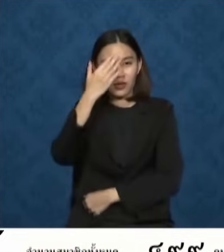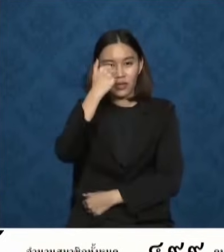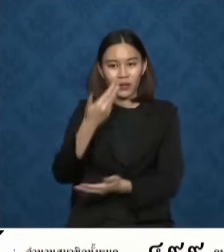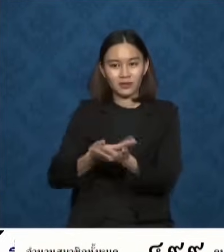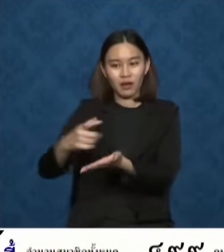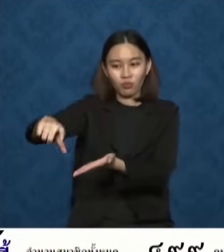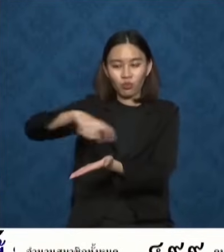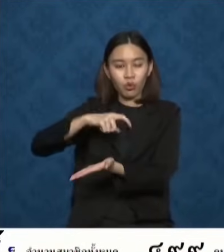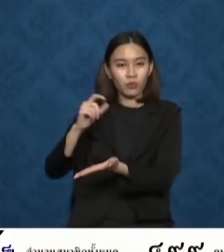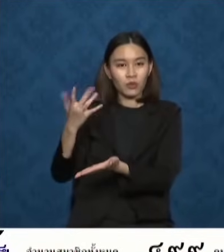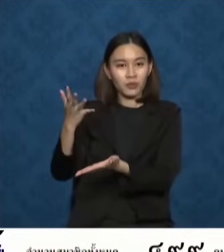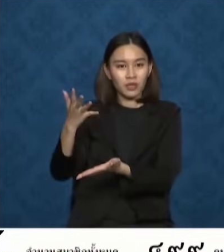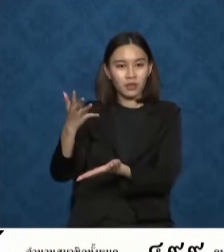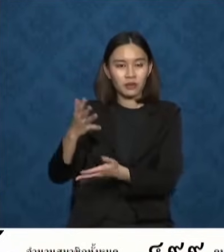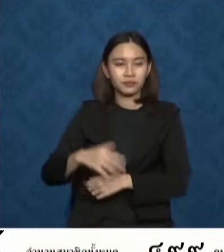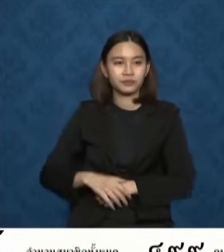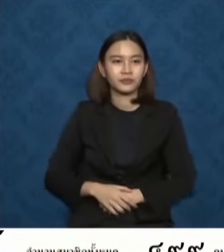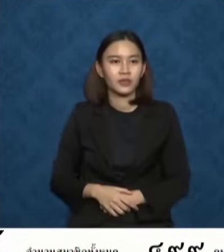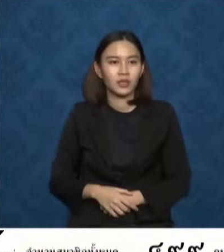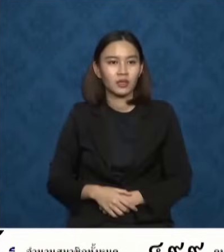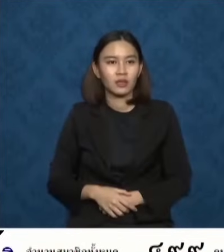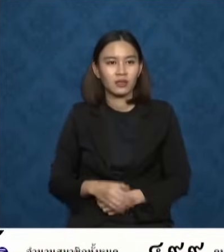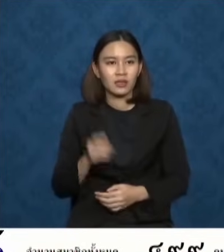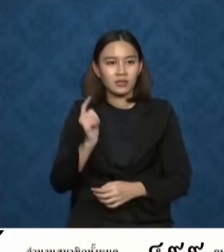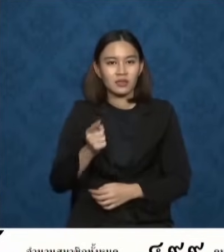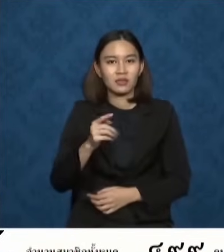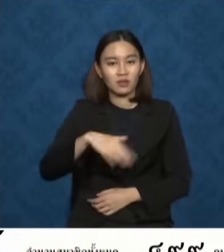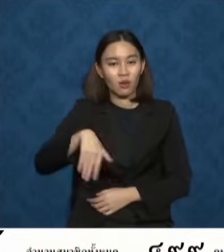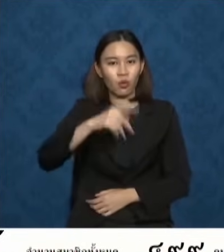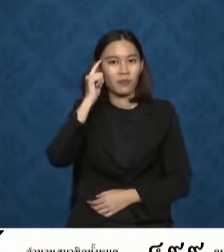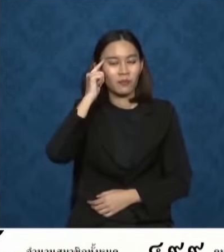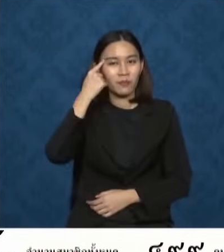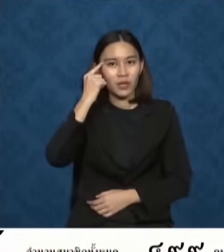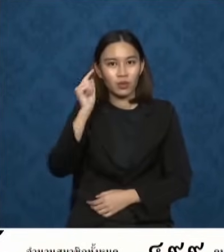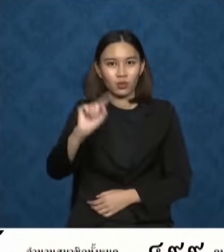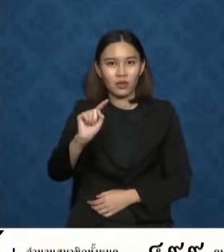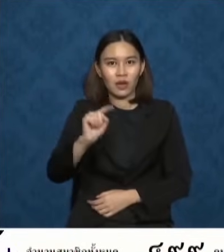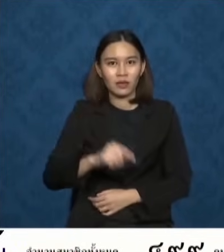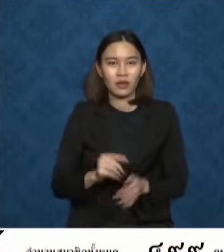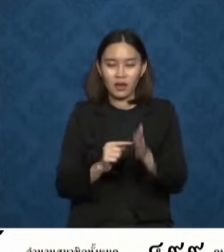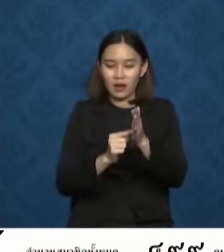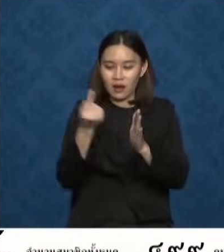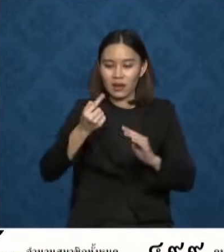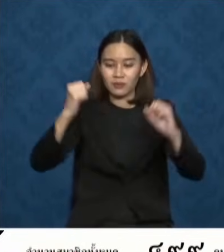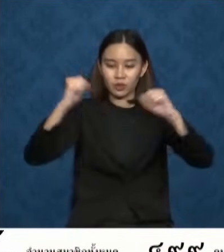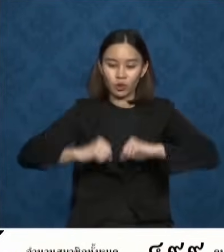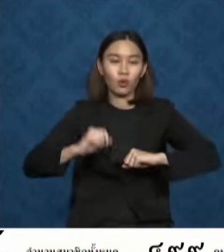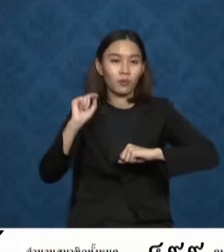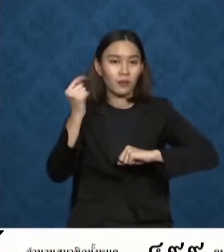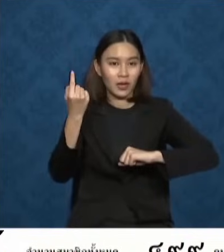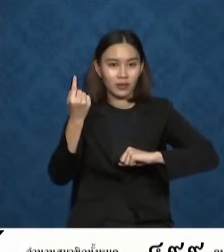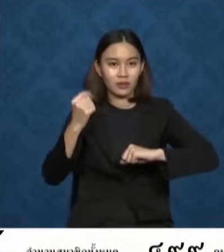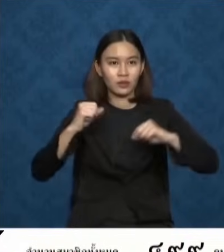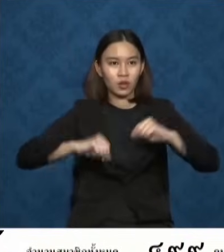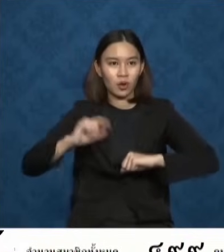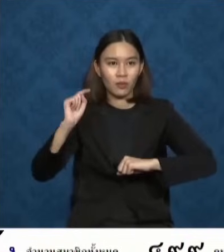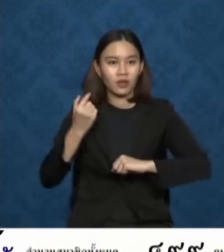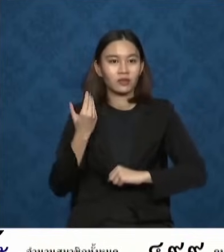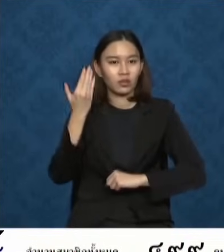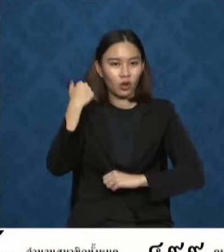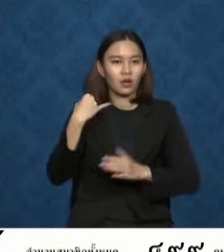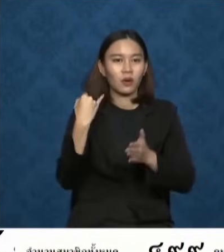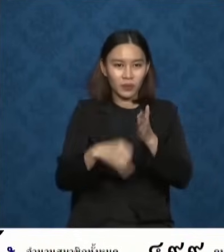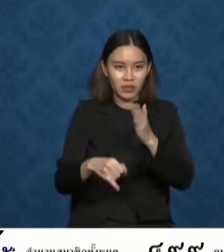คืนเงินเราท่านครับความจริงข้อหนึ่งที่เราไม่รู้นะตอนเริ่มต้นข้อตกลงใหม่ๆเราก็เคยผิด